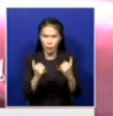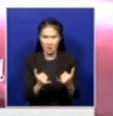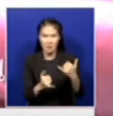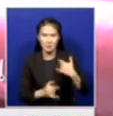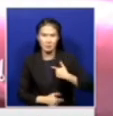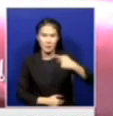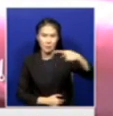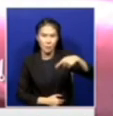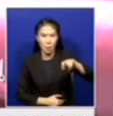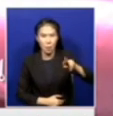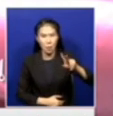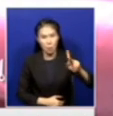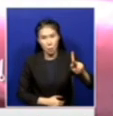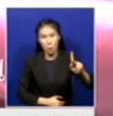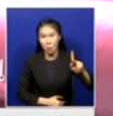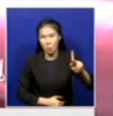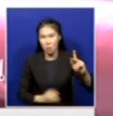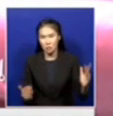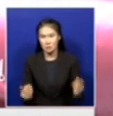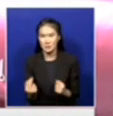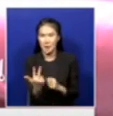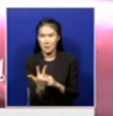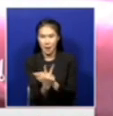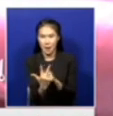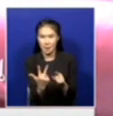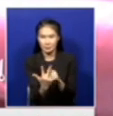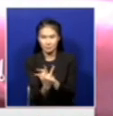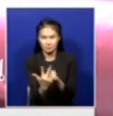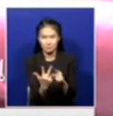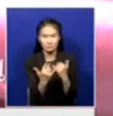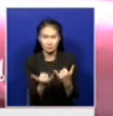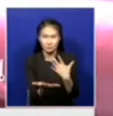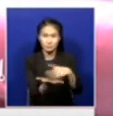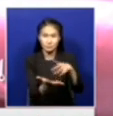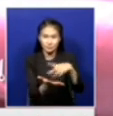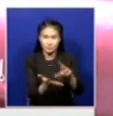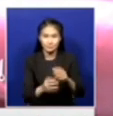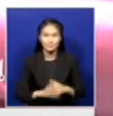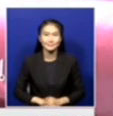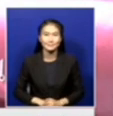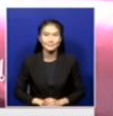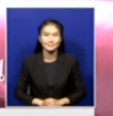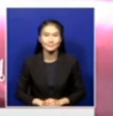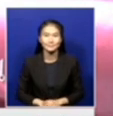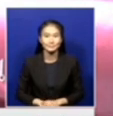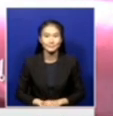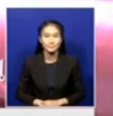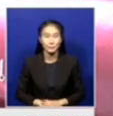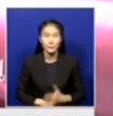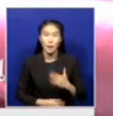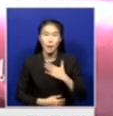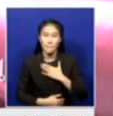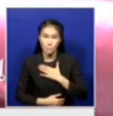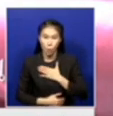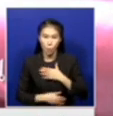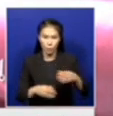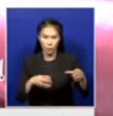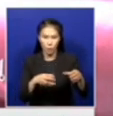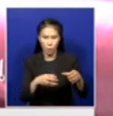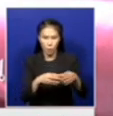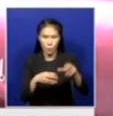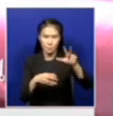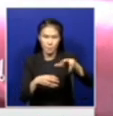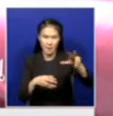ทั้ง3ฉบับที่เรากำลังจะพูดกันท่านประธานที่เคารพครับสิ่งที่กระผมและพรรคเพื่อไทยมีความกัง